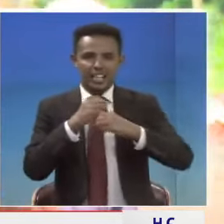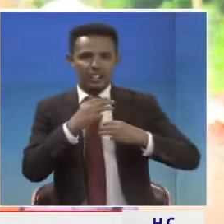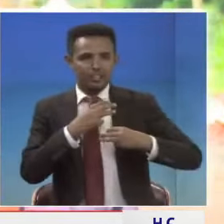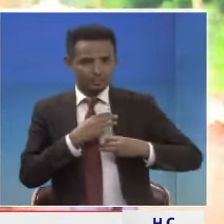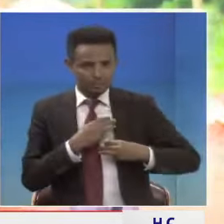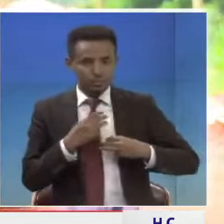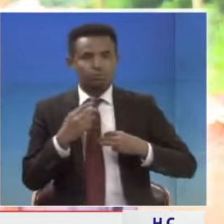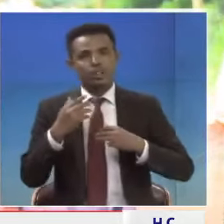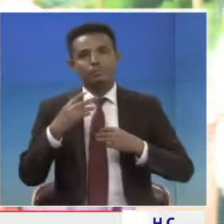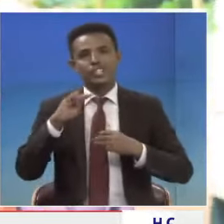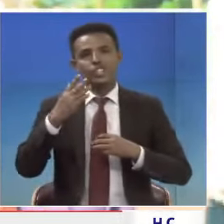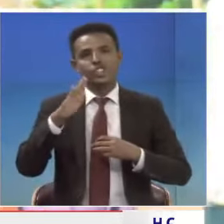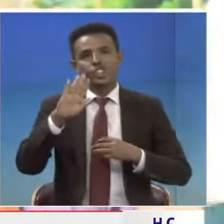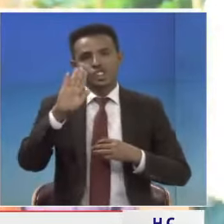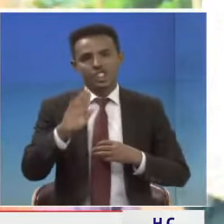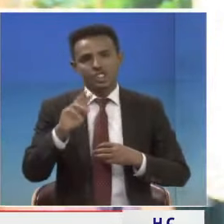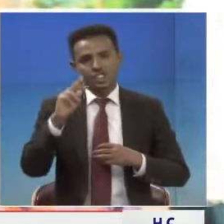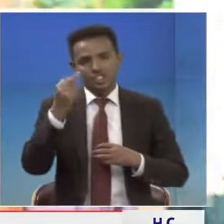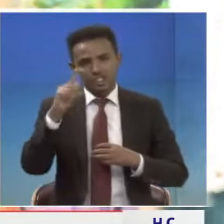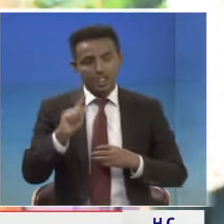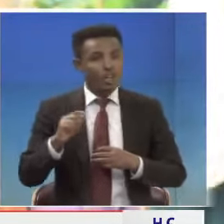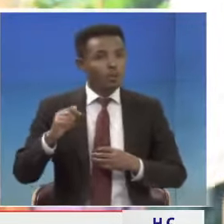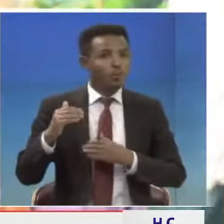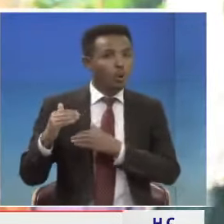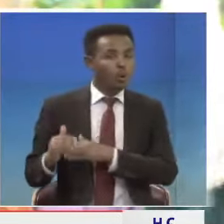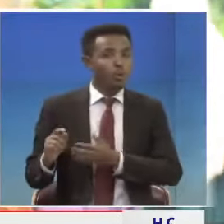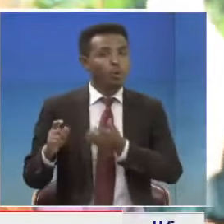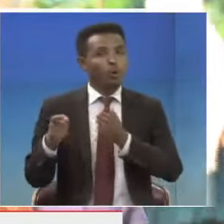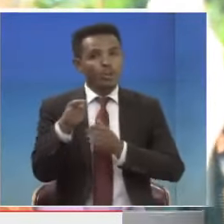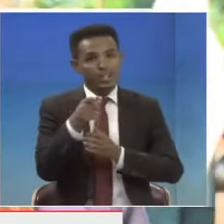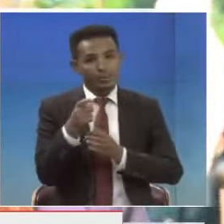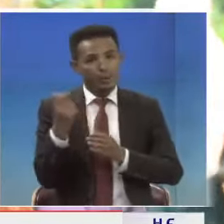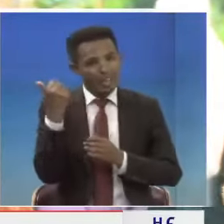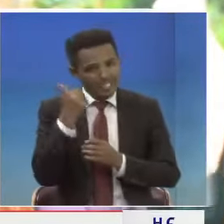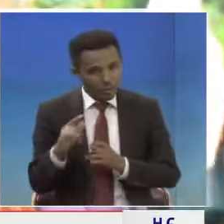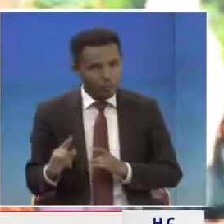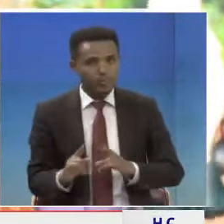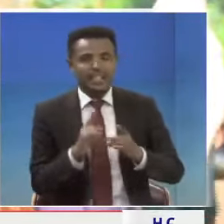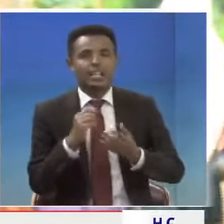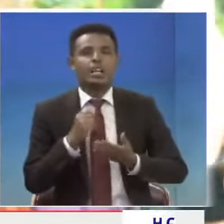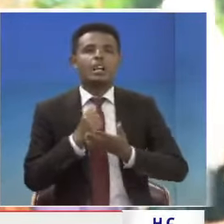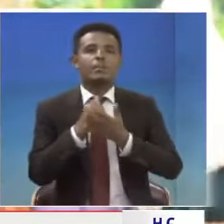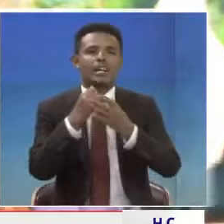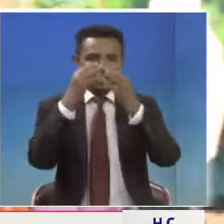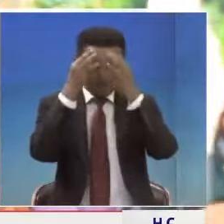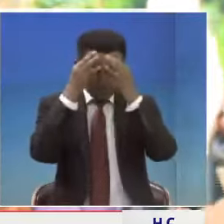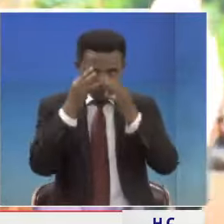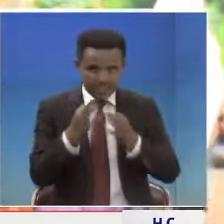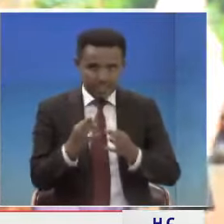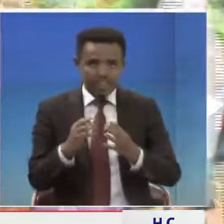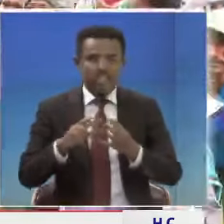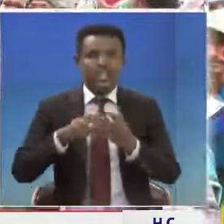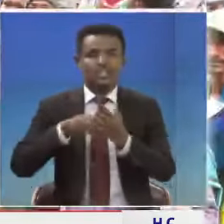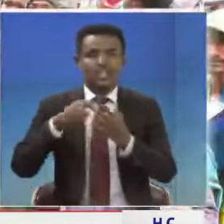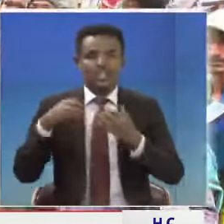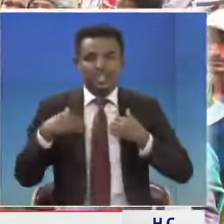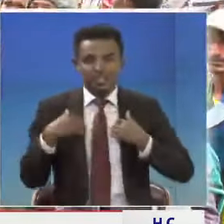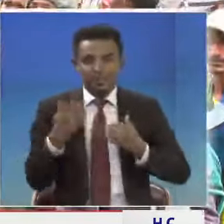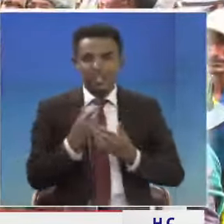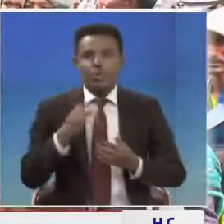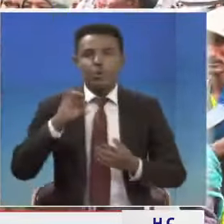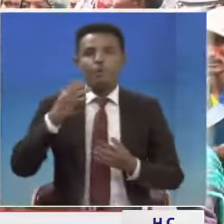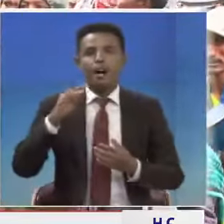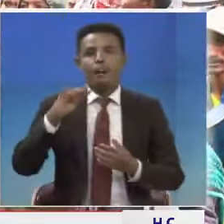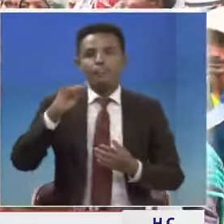ኃይላችንና ከሚኒሻችን ጎን ሆነን በማንኛውም መንገድ ለማገዝ የቆርጠን ተነስተን እየሰራን ያለ ነው። የሉማሜ